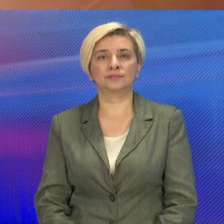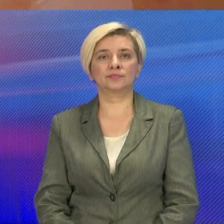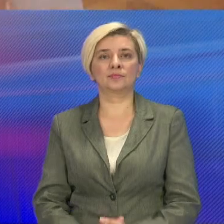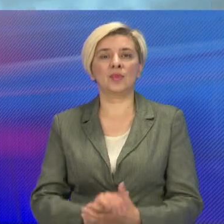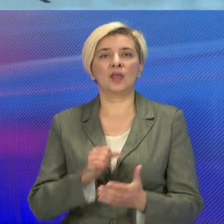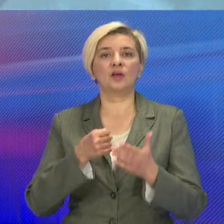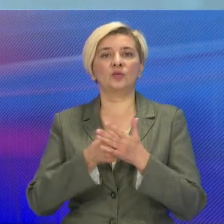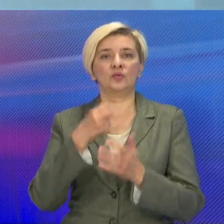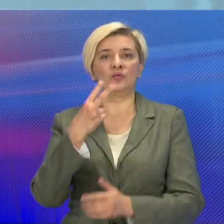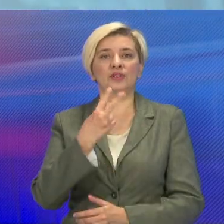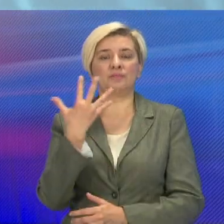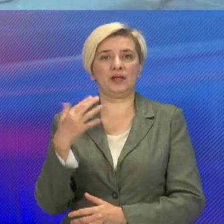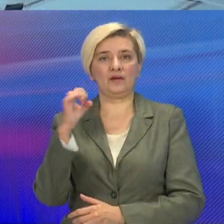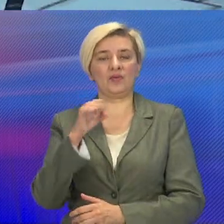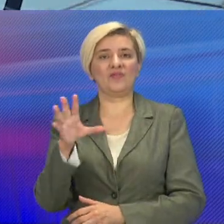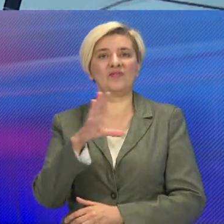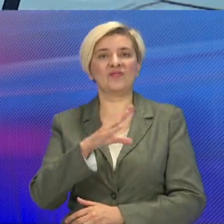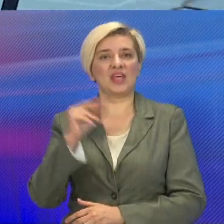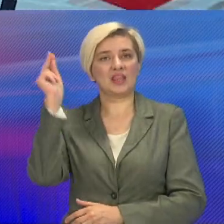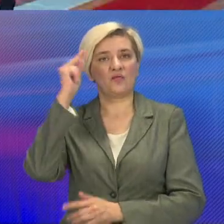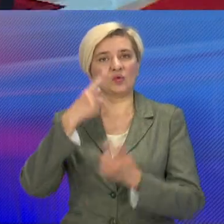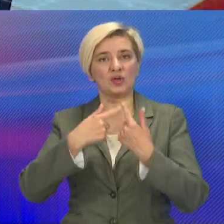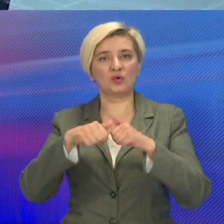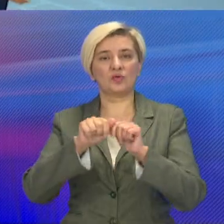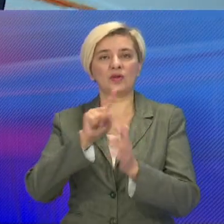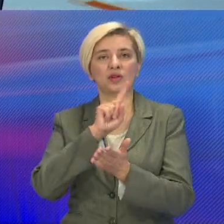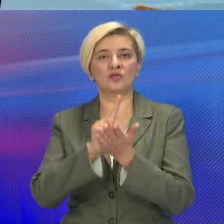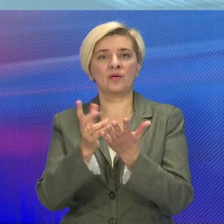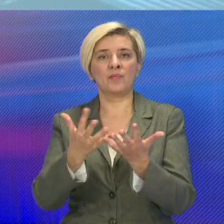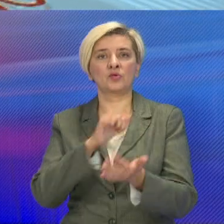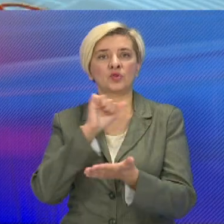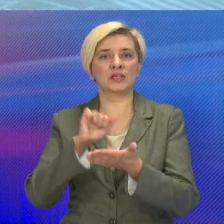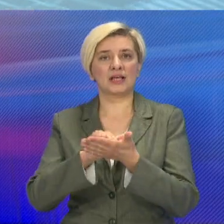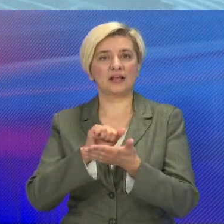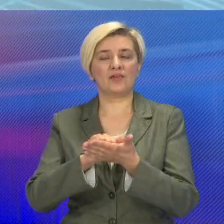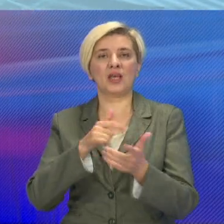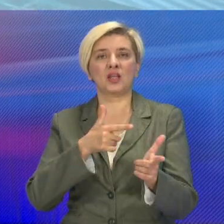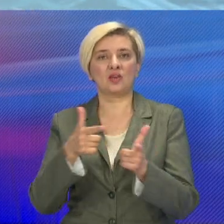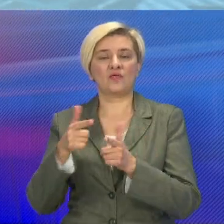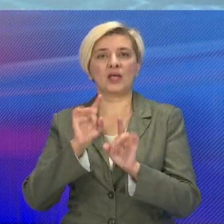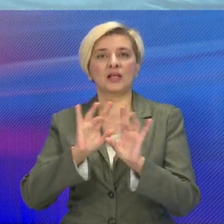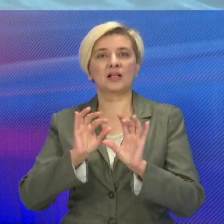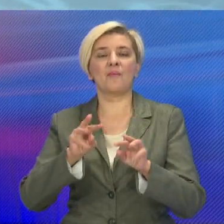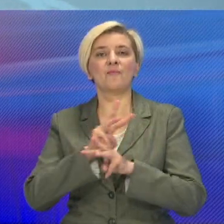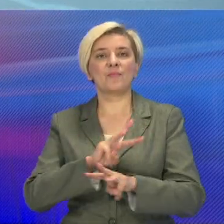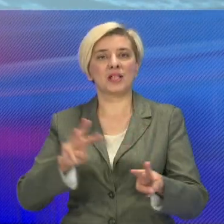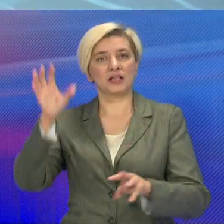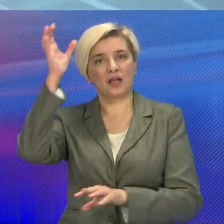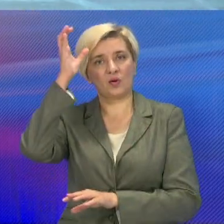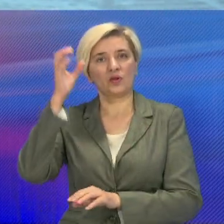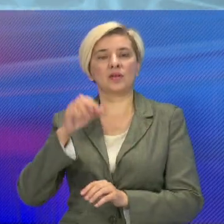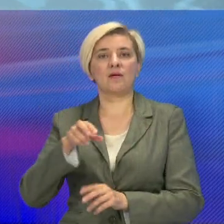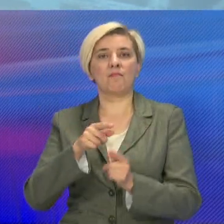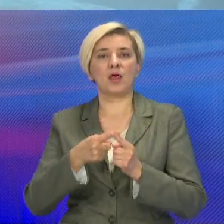Да 25 жніўня ўсе навучальныя установы краіны павінны атрымаць сертыфікаты гатоўнасці, расказаў міністр адукацыі Беларусі Андрэй